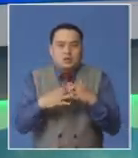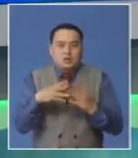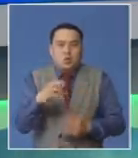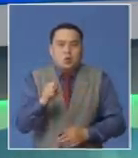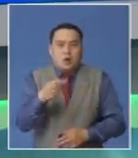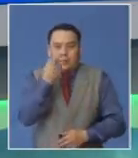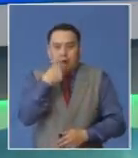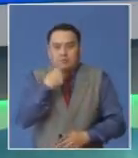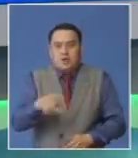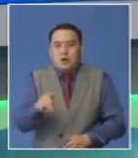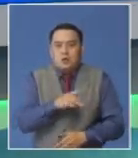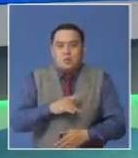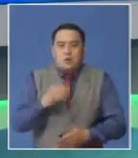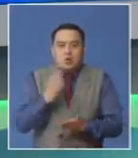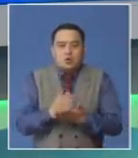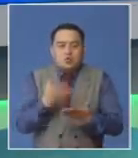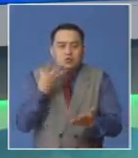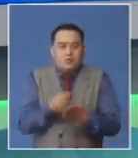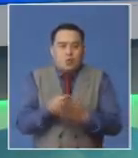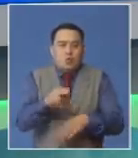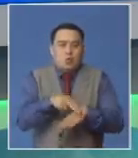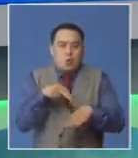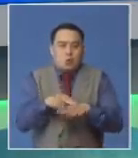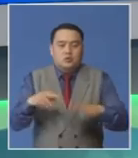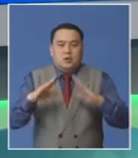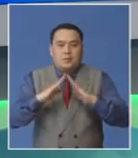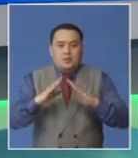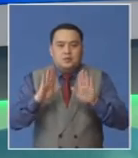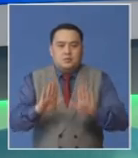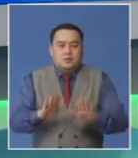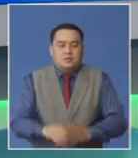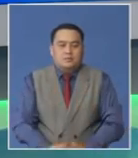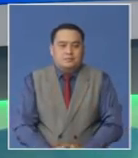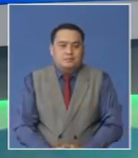лака и панфиловского района появился свой участковый пункт полиции